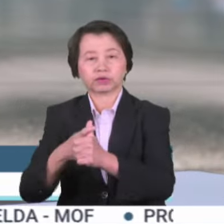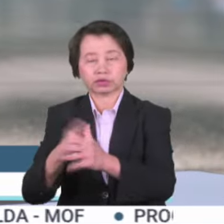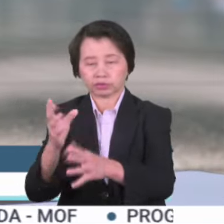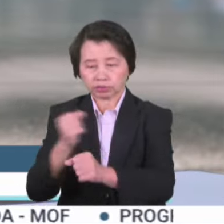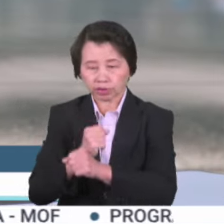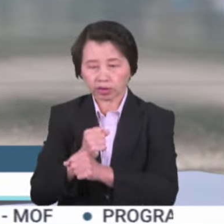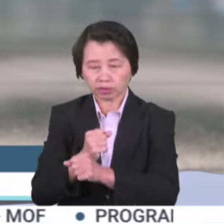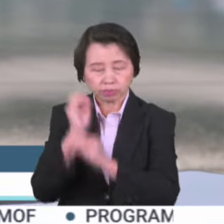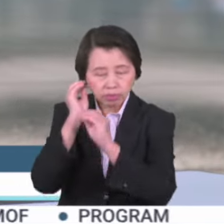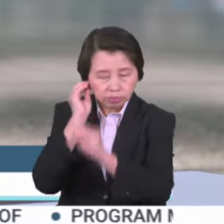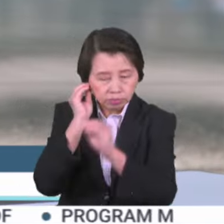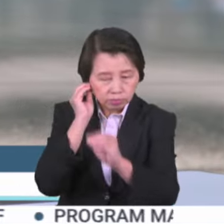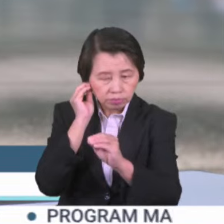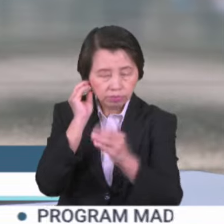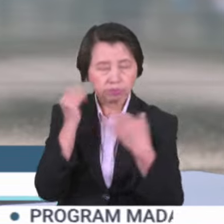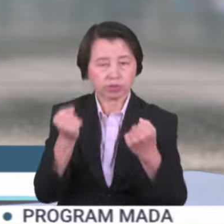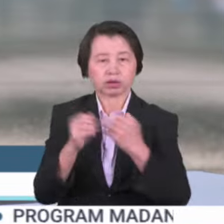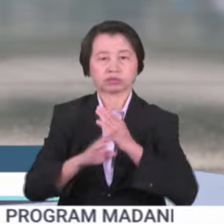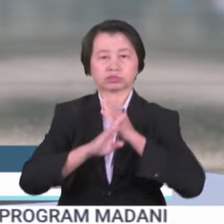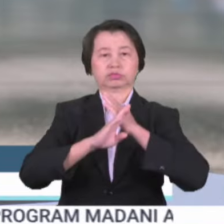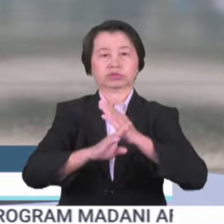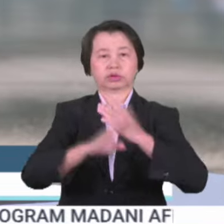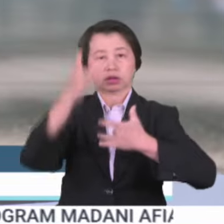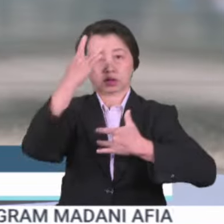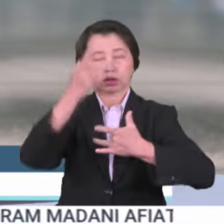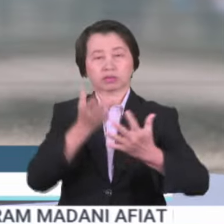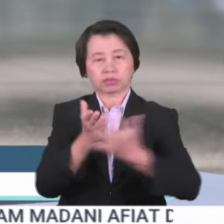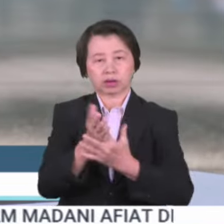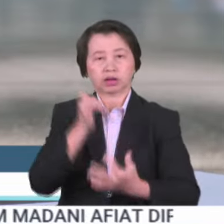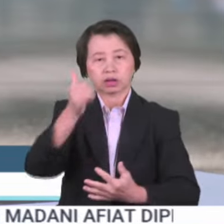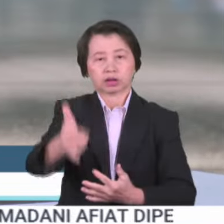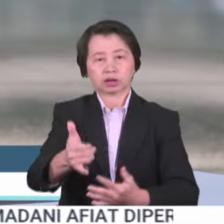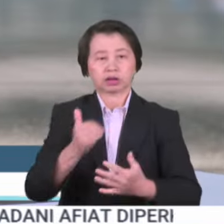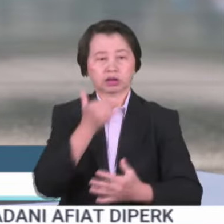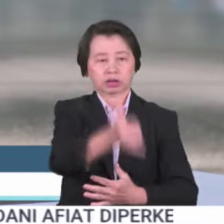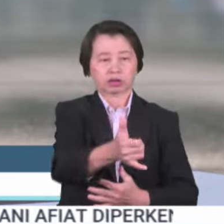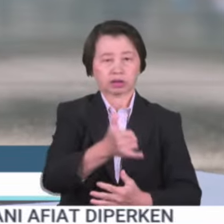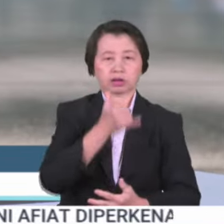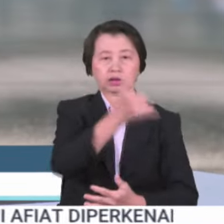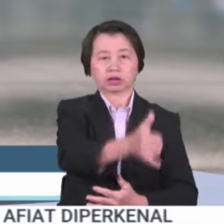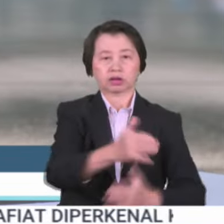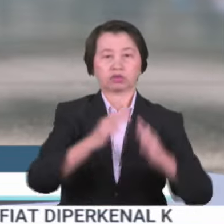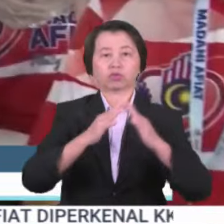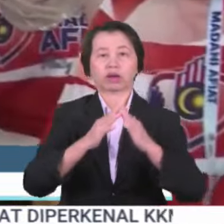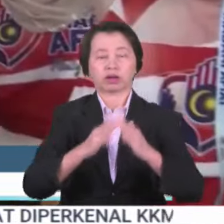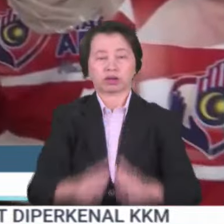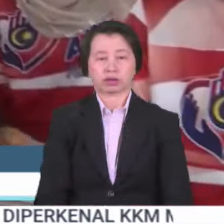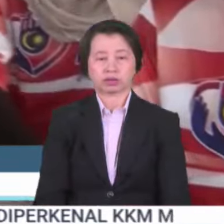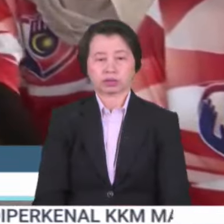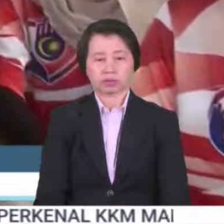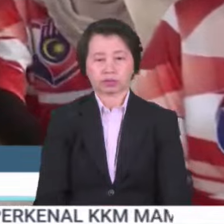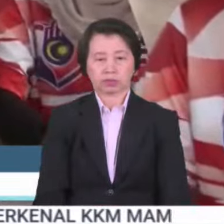saringan kesihatan untuk pencegahan penyakit antaranya melalui kunjungan rumah ke rumah.